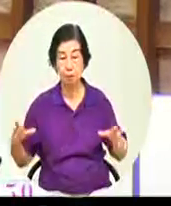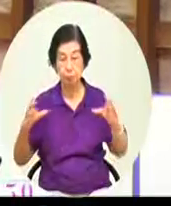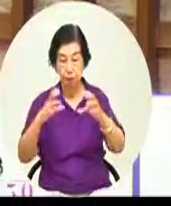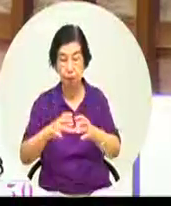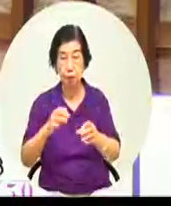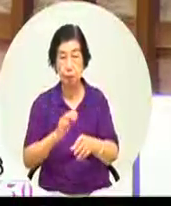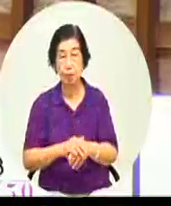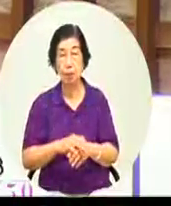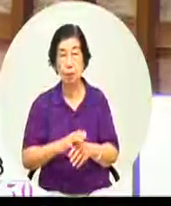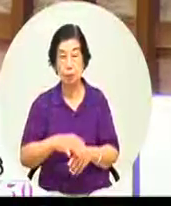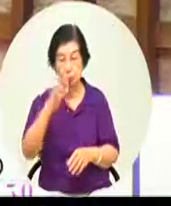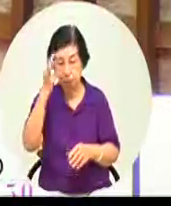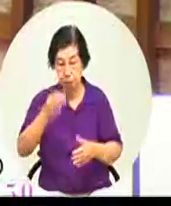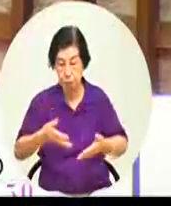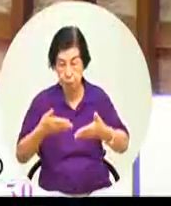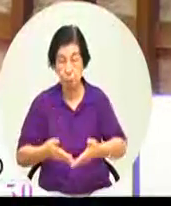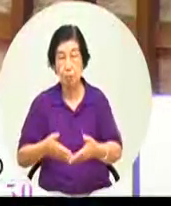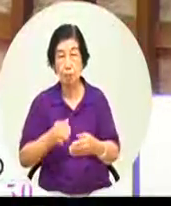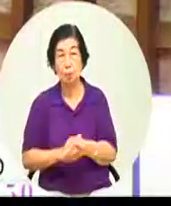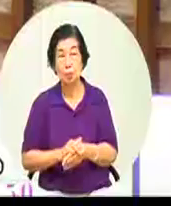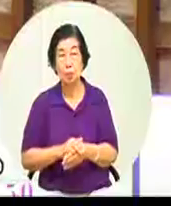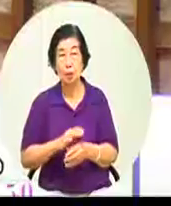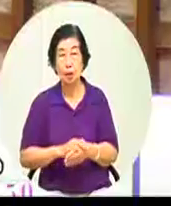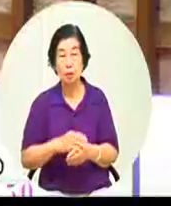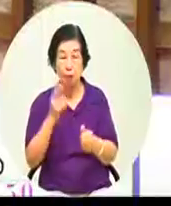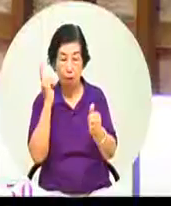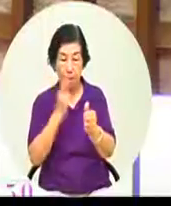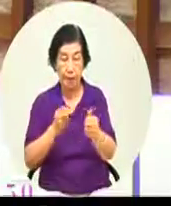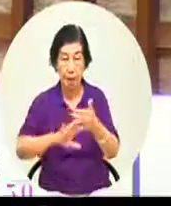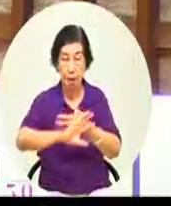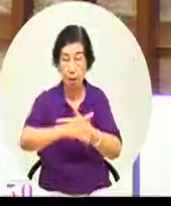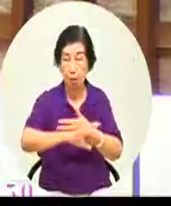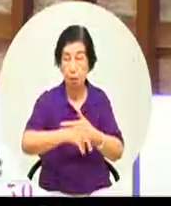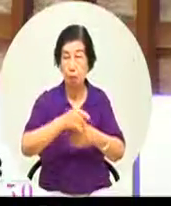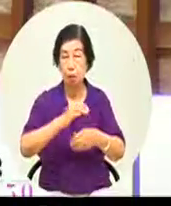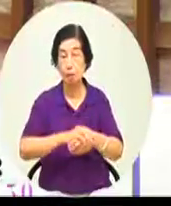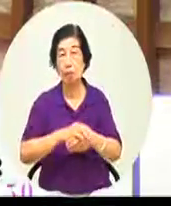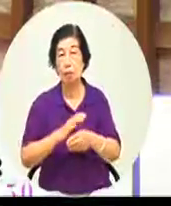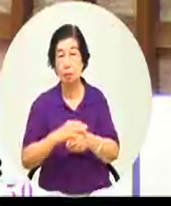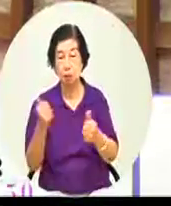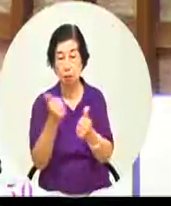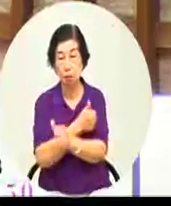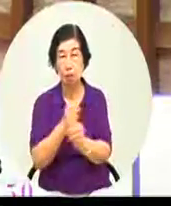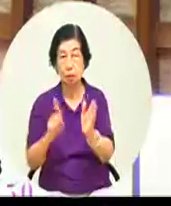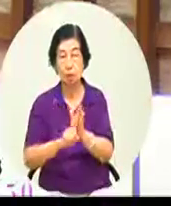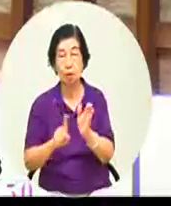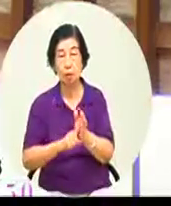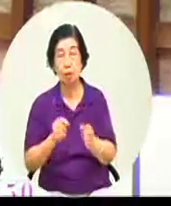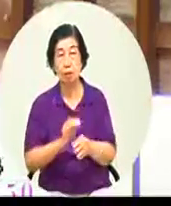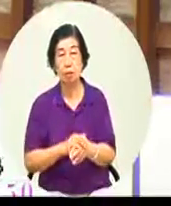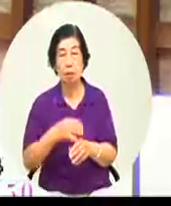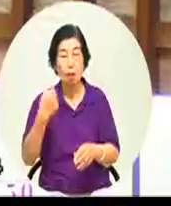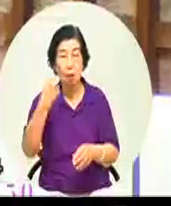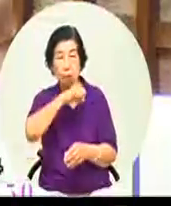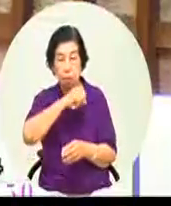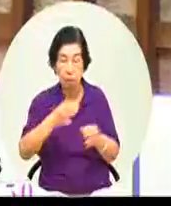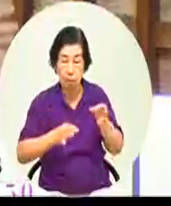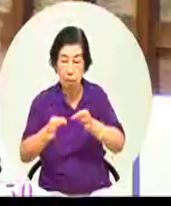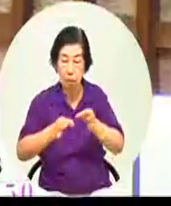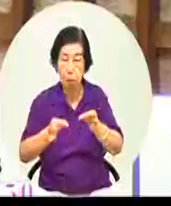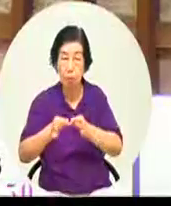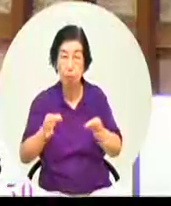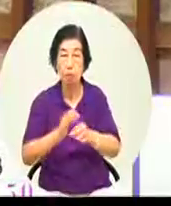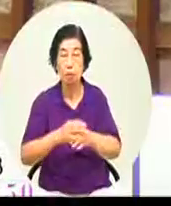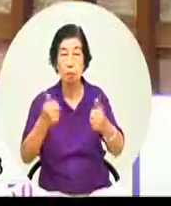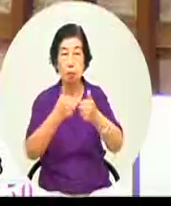视他。我们现在驻外代表是李瑞奇啦，哈，李翠李代表也有透过台商会啊，希望反映跟我